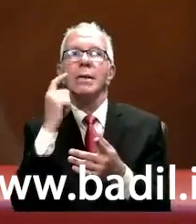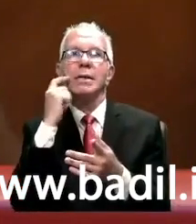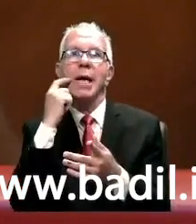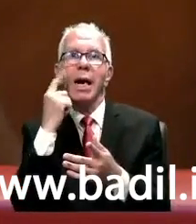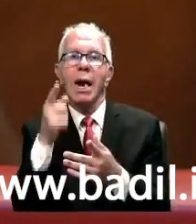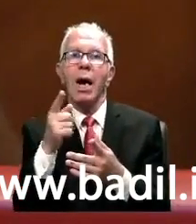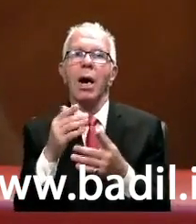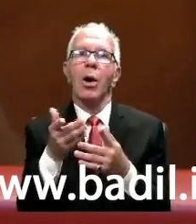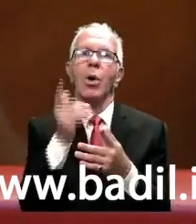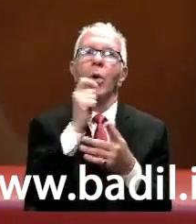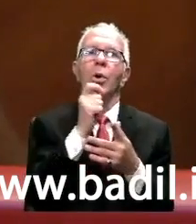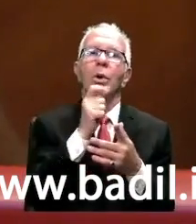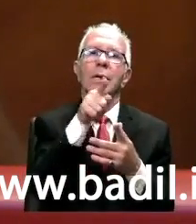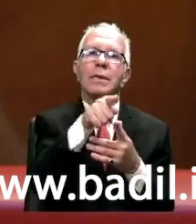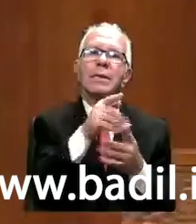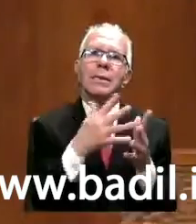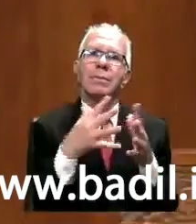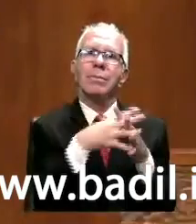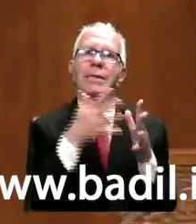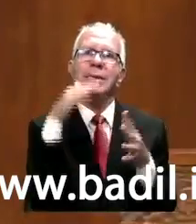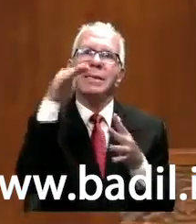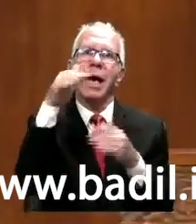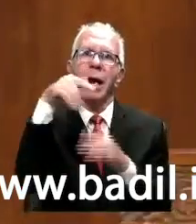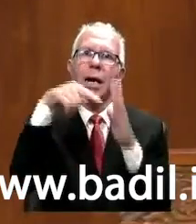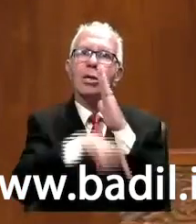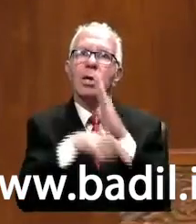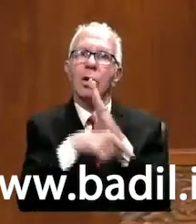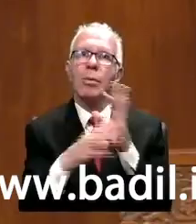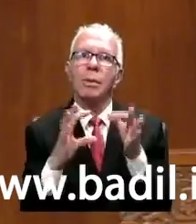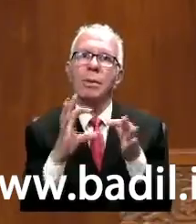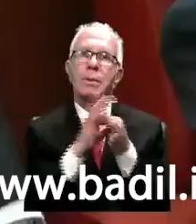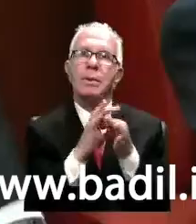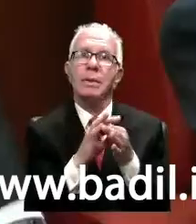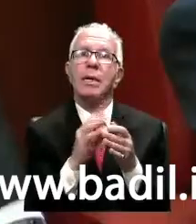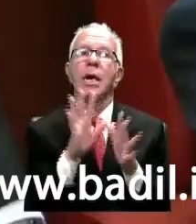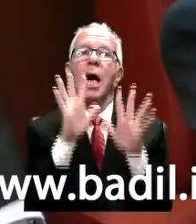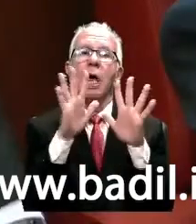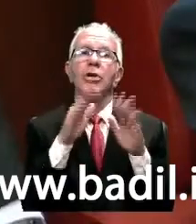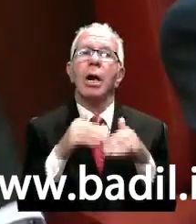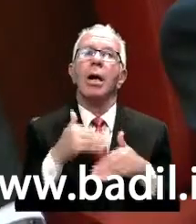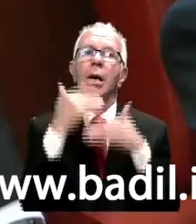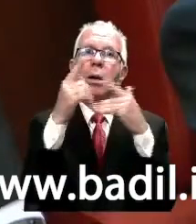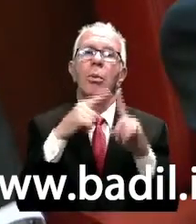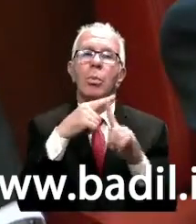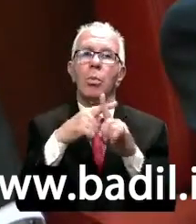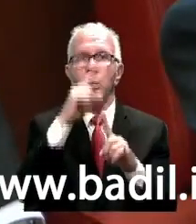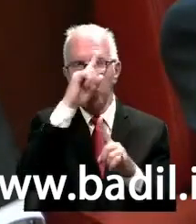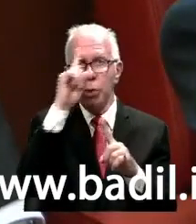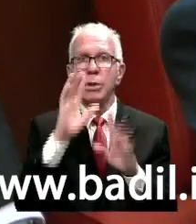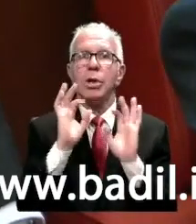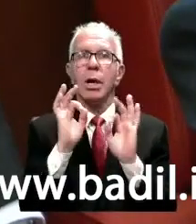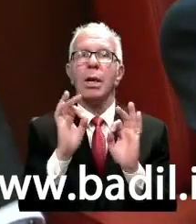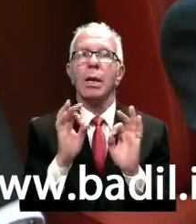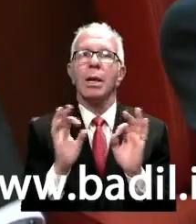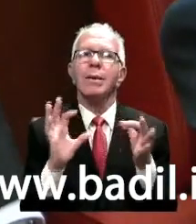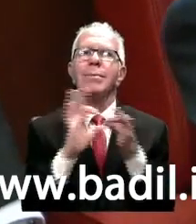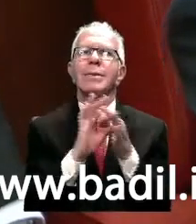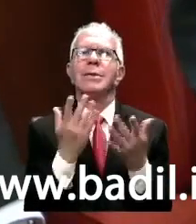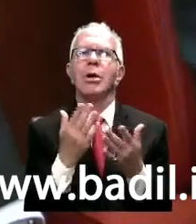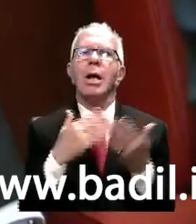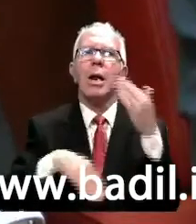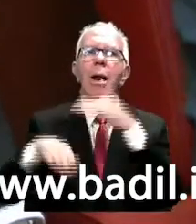وسيد الغازي والطفايه وكما سيتم اطلاق تقريبا عشر المحطات جديده لتحليات مياه البحر